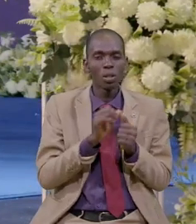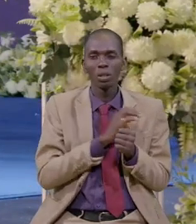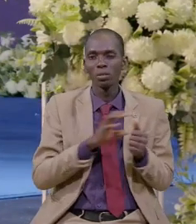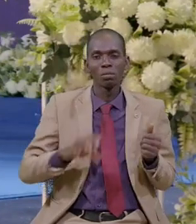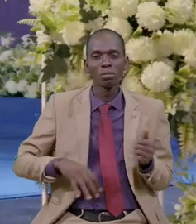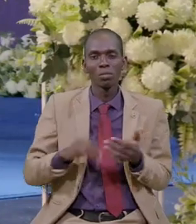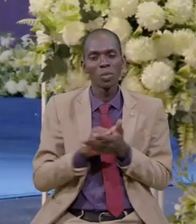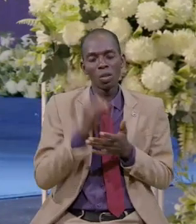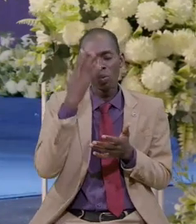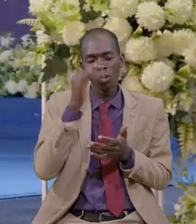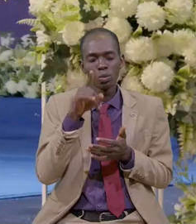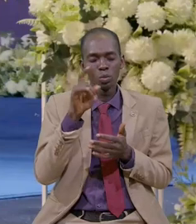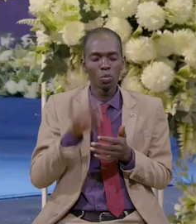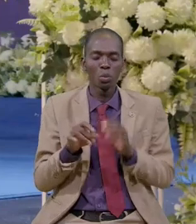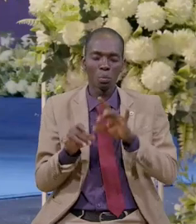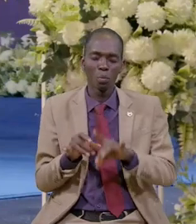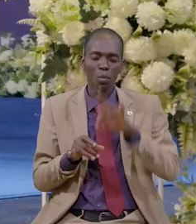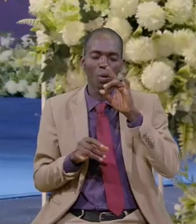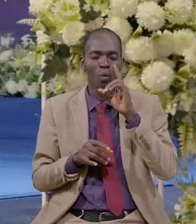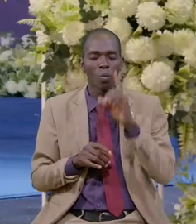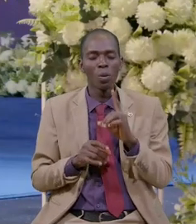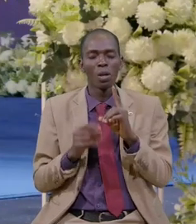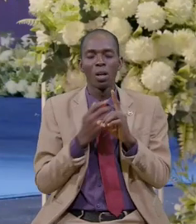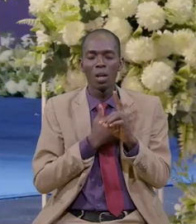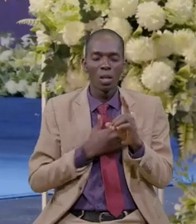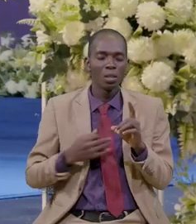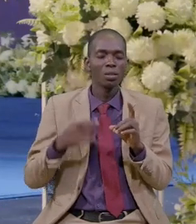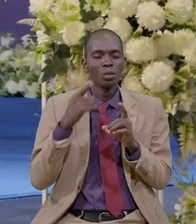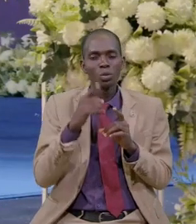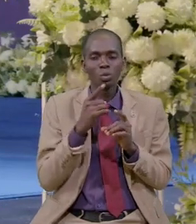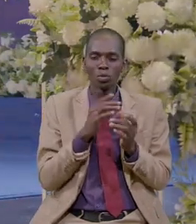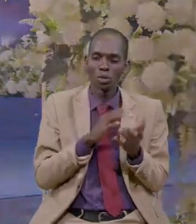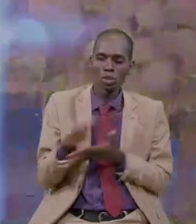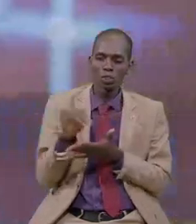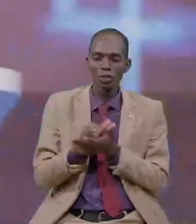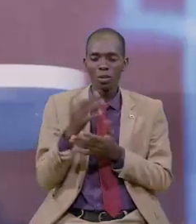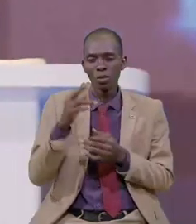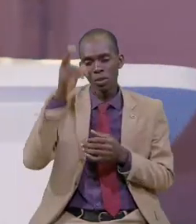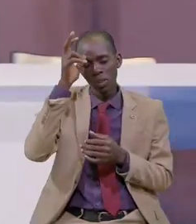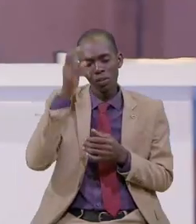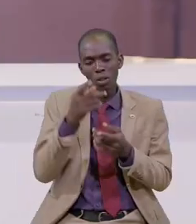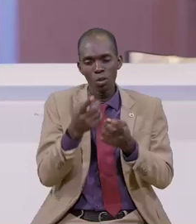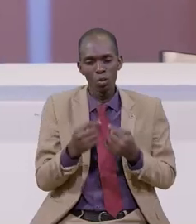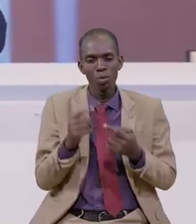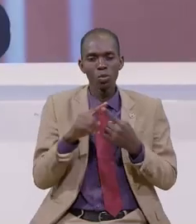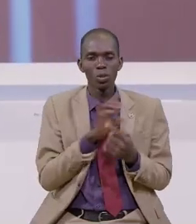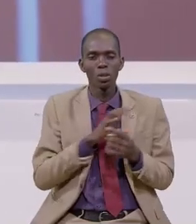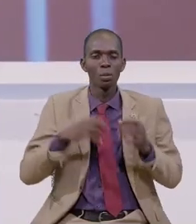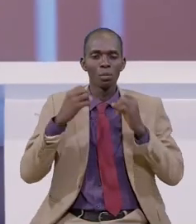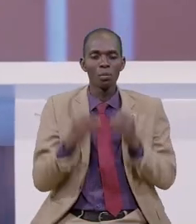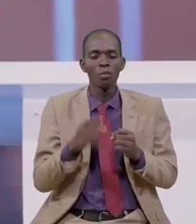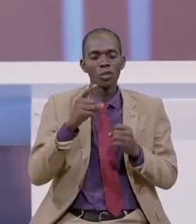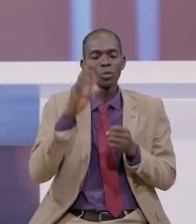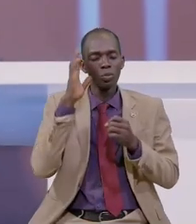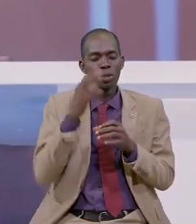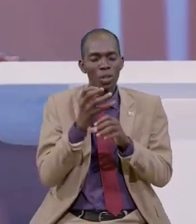si tu abandonnes ça, tu viens à nouveau. Et tu auras le salut. Tu auras la sanctification.